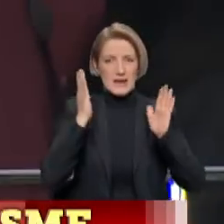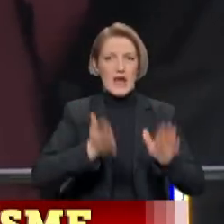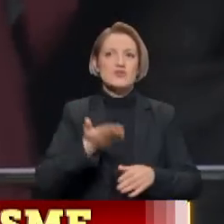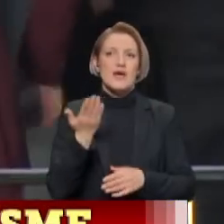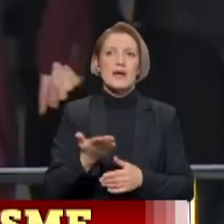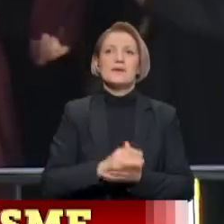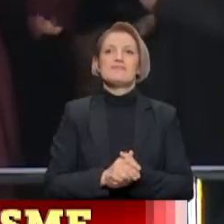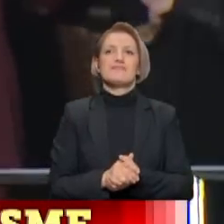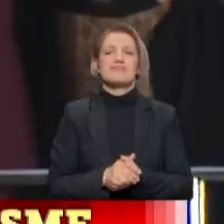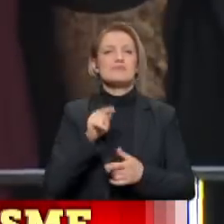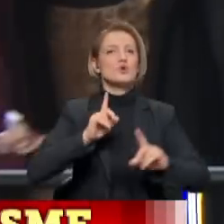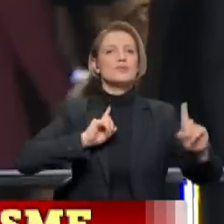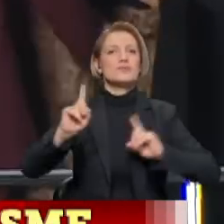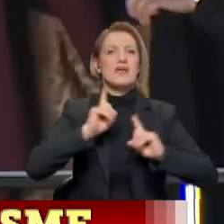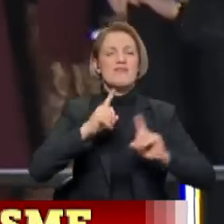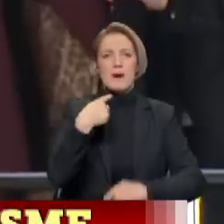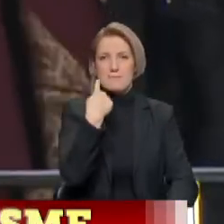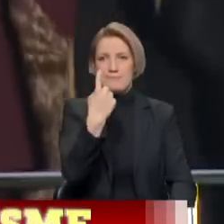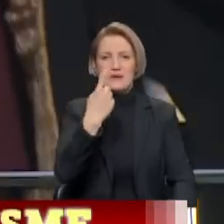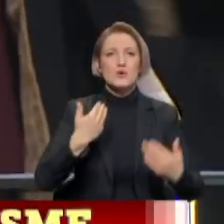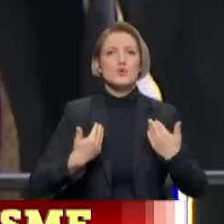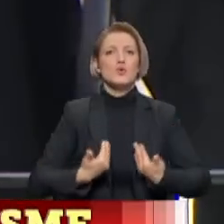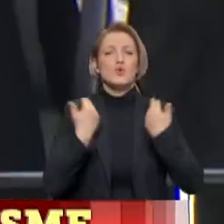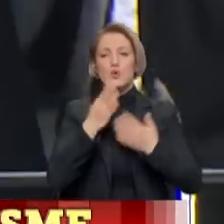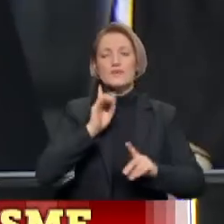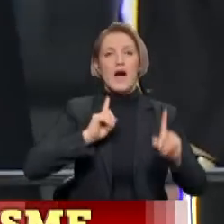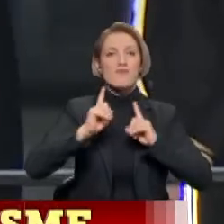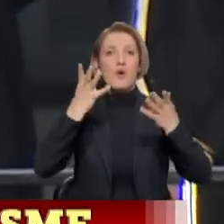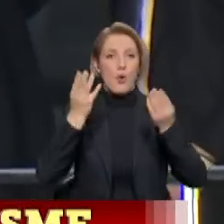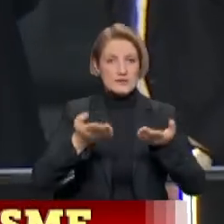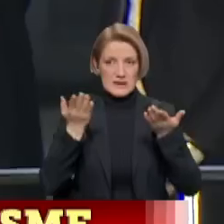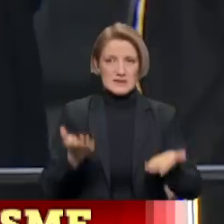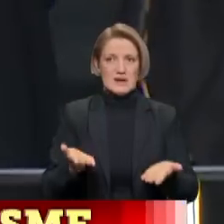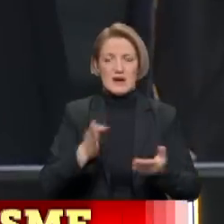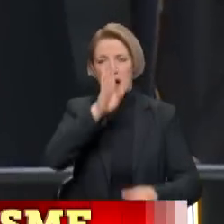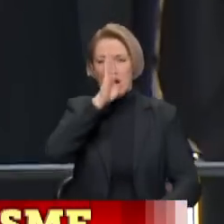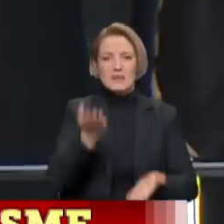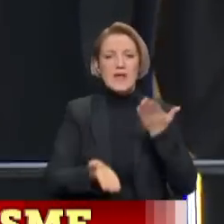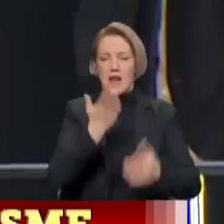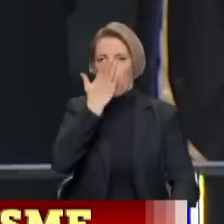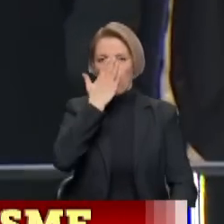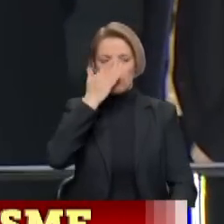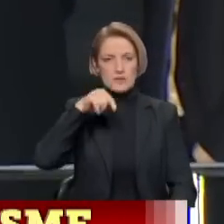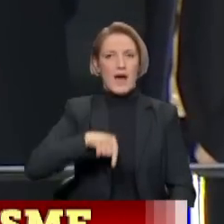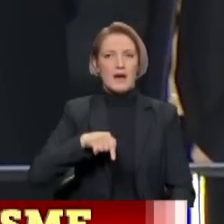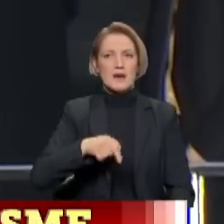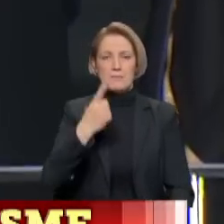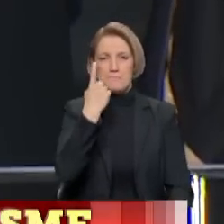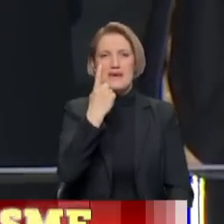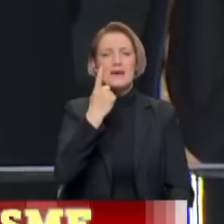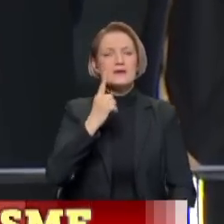keşke bu dava bir hukuk davası olsaydı, adalet önünde